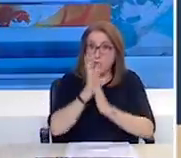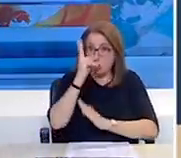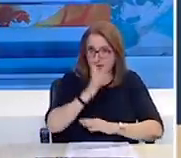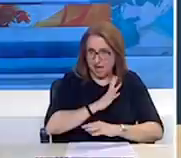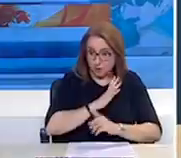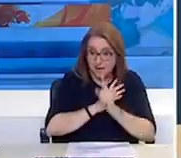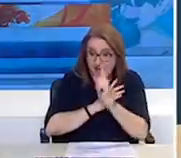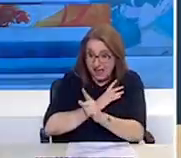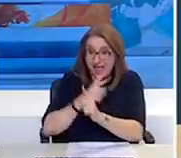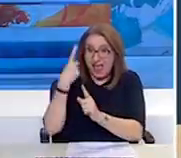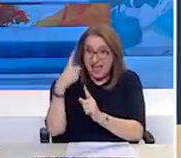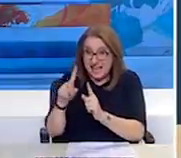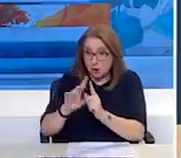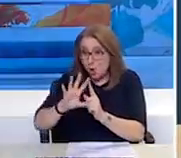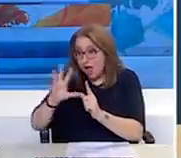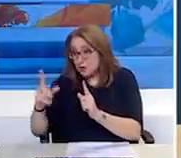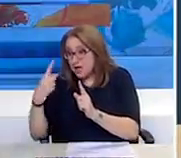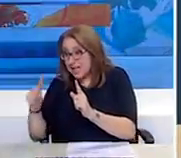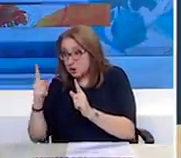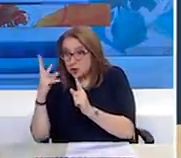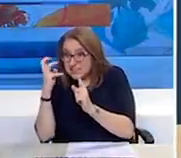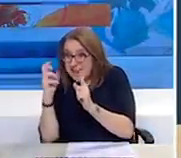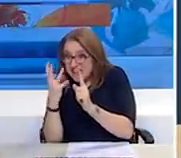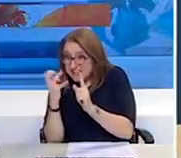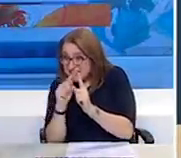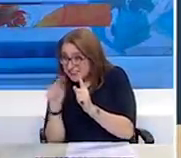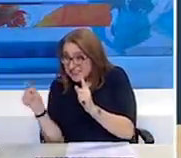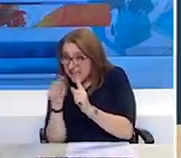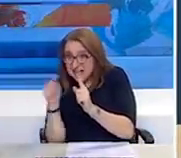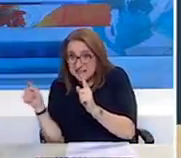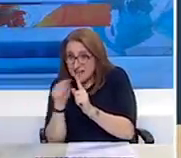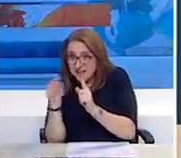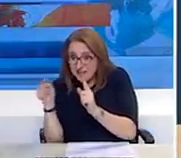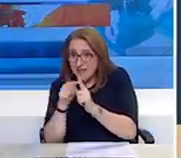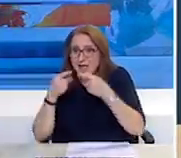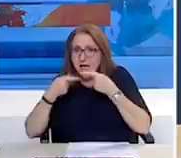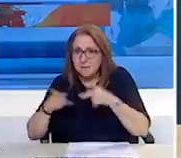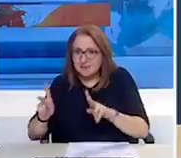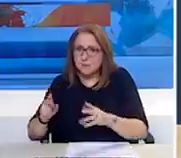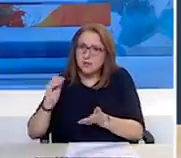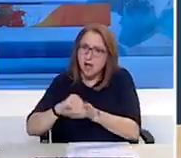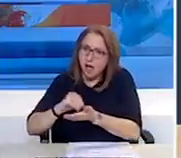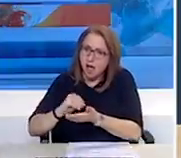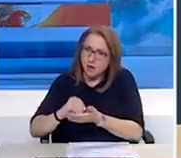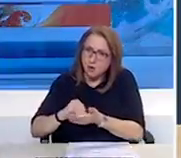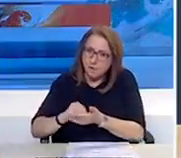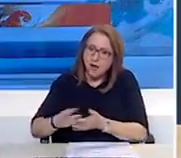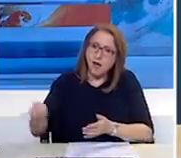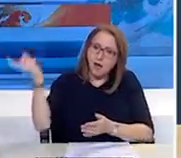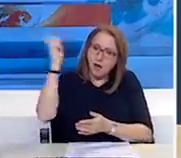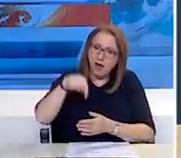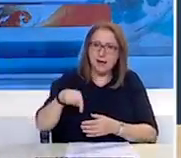ως τα 130 τετραγωνικά 1 άτομο ανά 15 τετραγωνικά μέτρα. Επομένως, επιτρέπονται συνολικά 14 τετραγωνικά